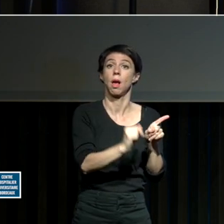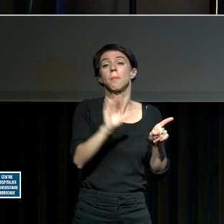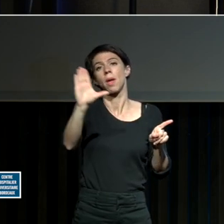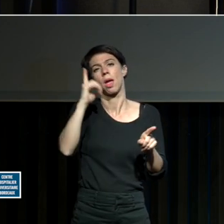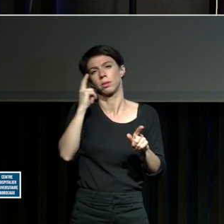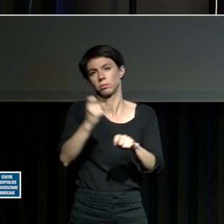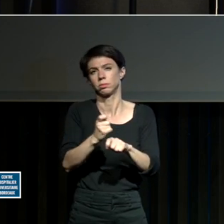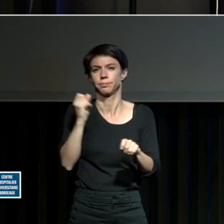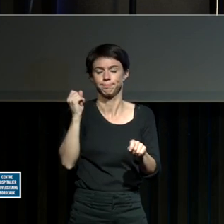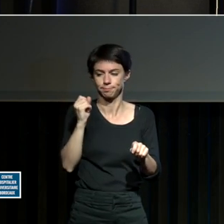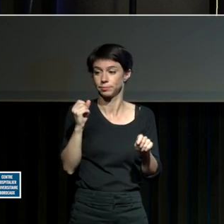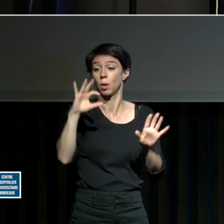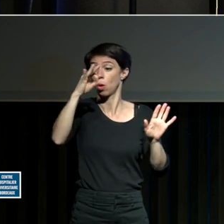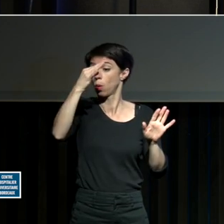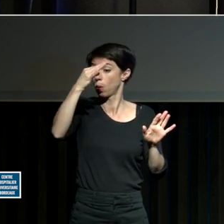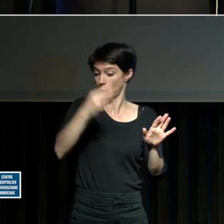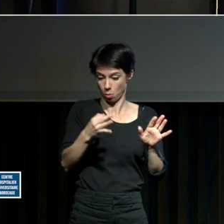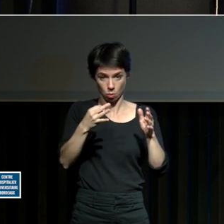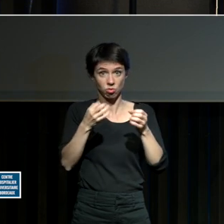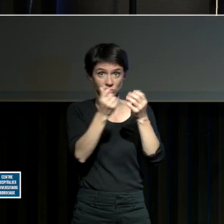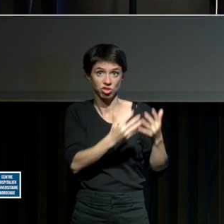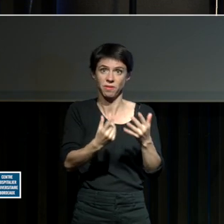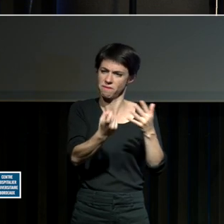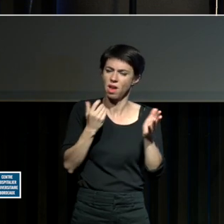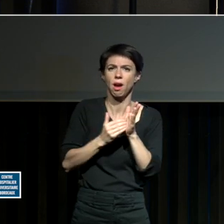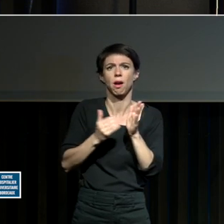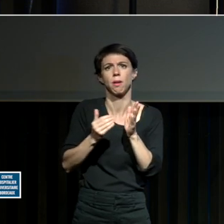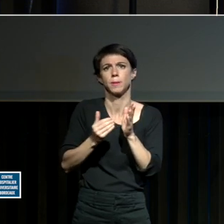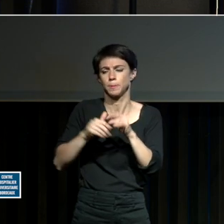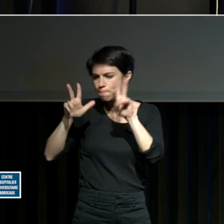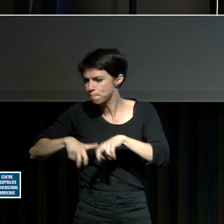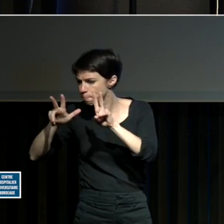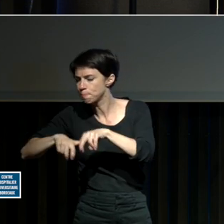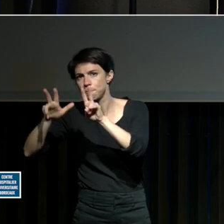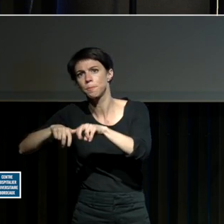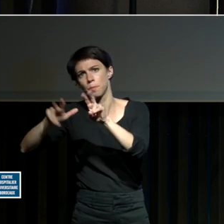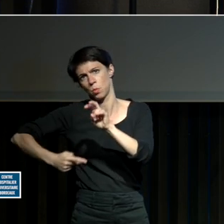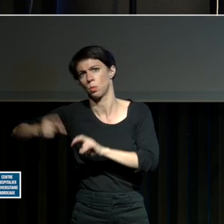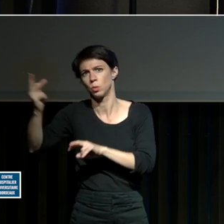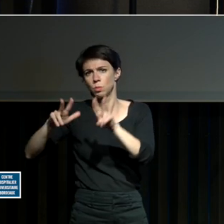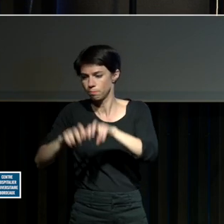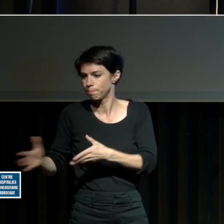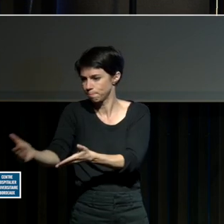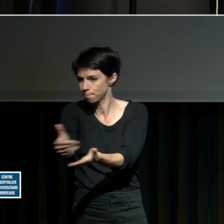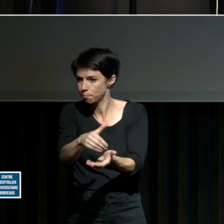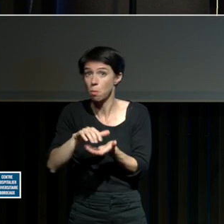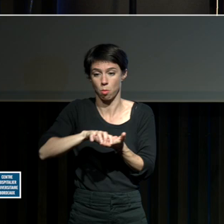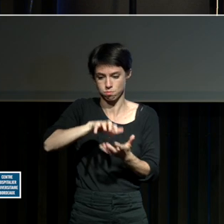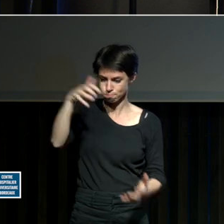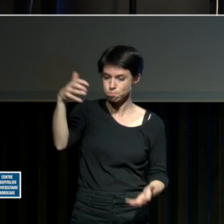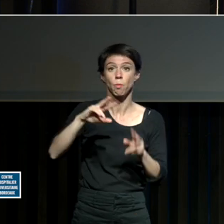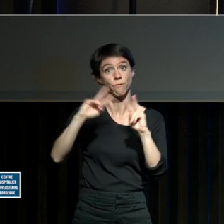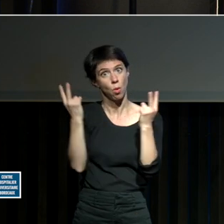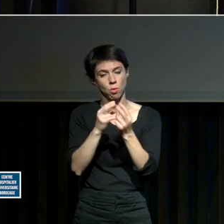des recherches supplémentaires et de la recherche clinique pour vraiment mieux apprécier l'ampleur du phénomène et les profils